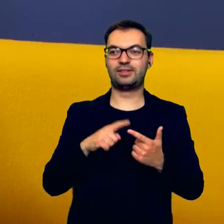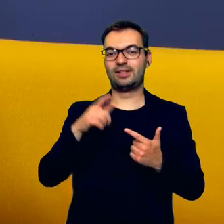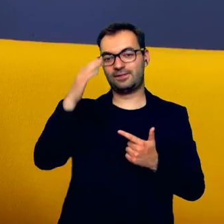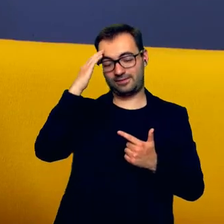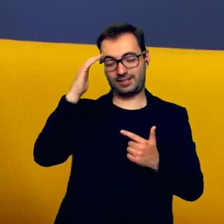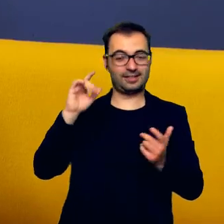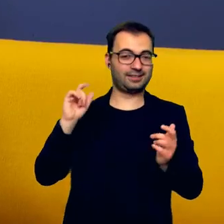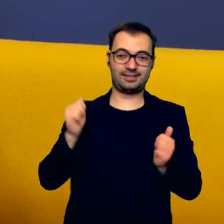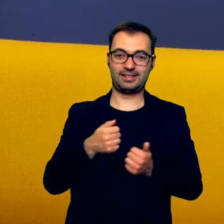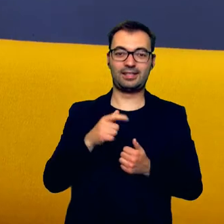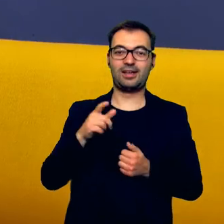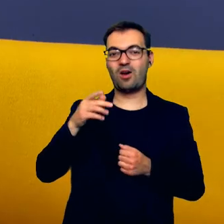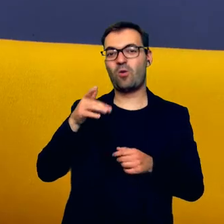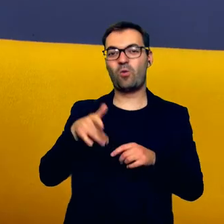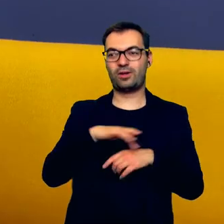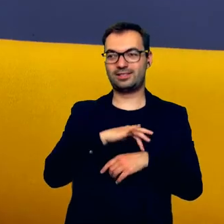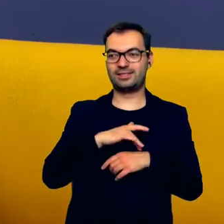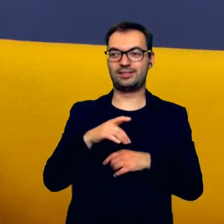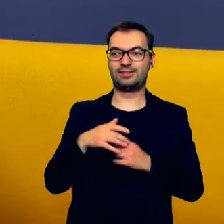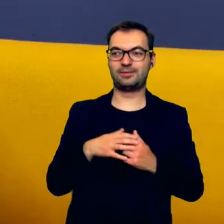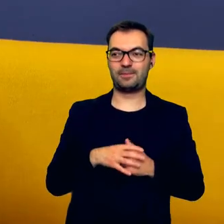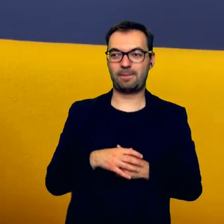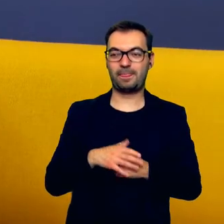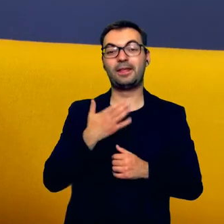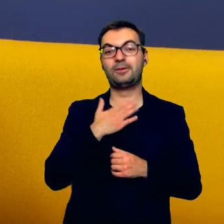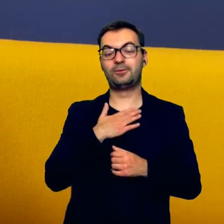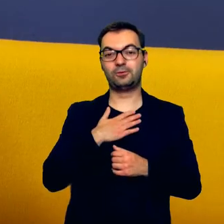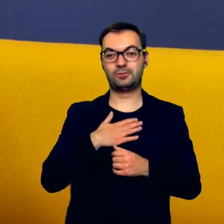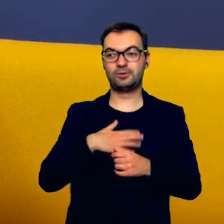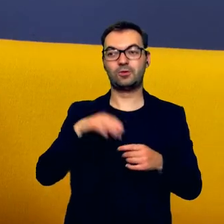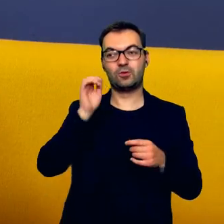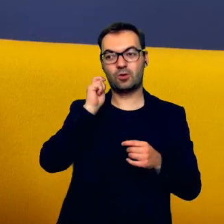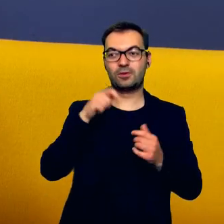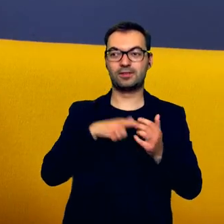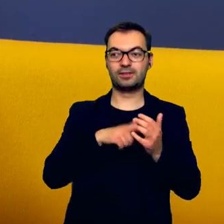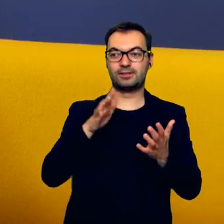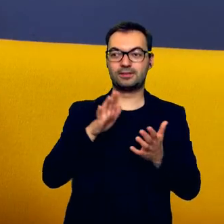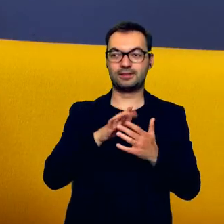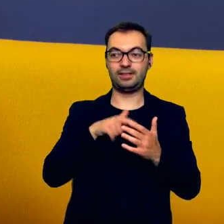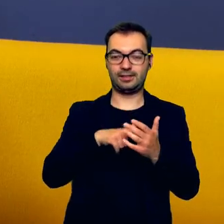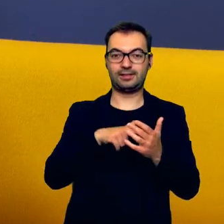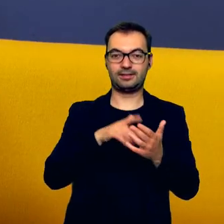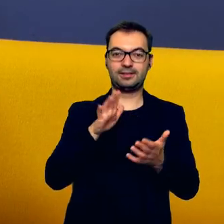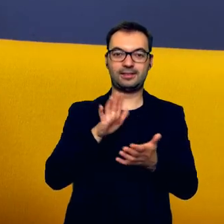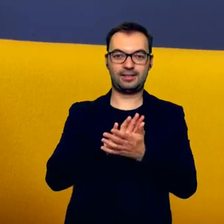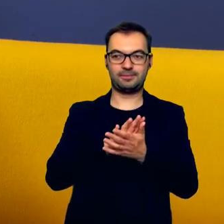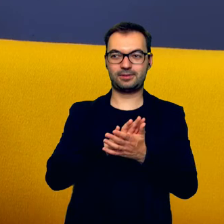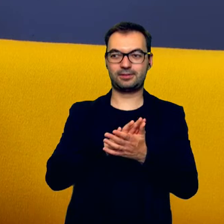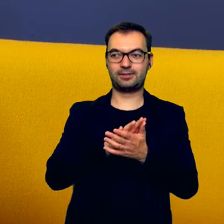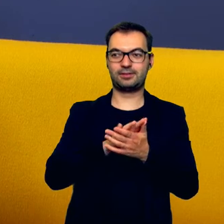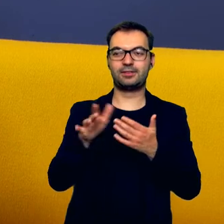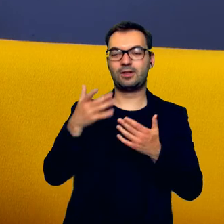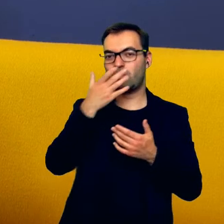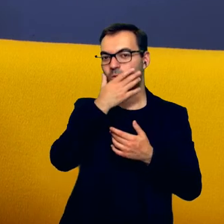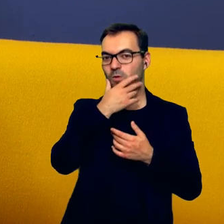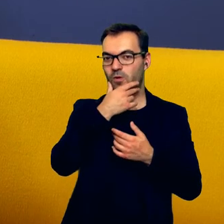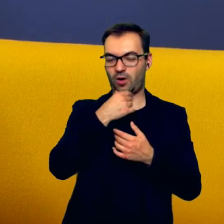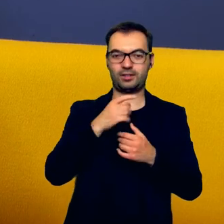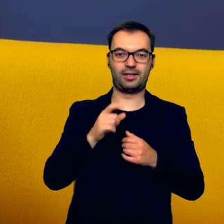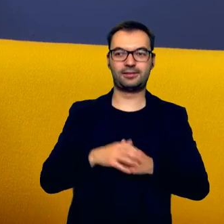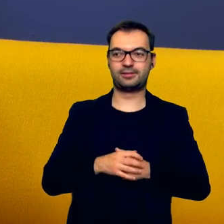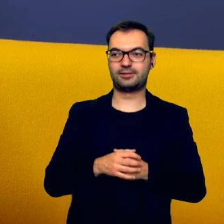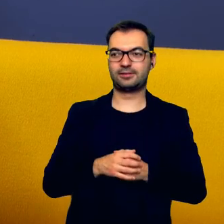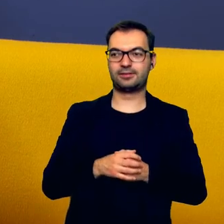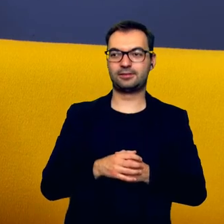oprócz tego wie doskonale, że Popielski gustuje w kobietach o takiej orientalnej, urodzie. Semickiej urodzie, można